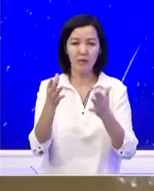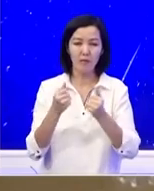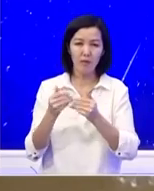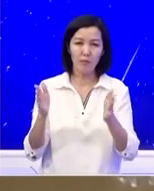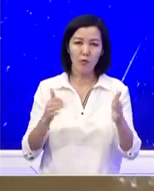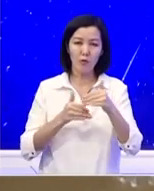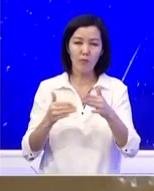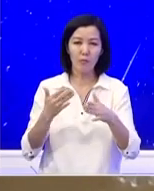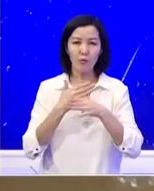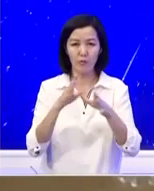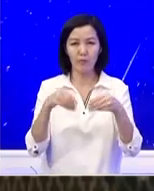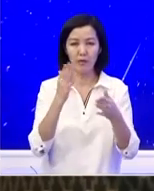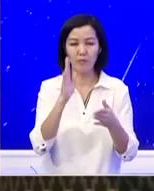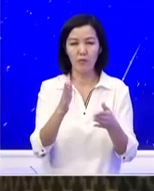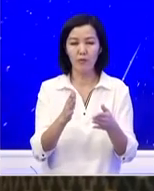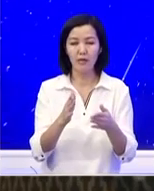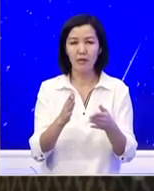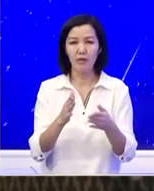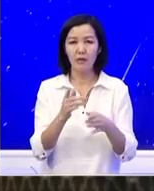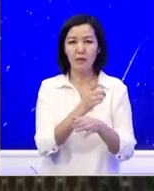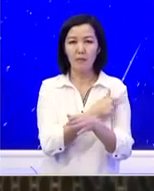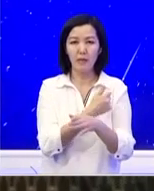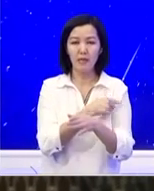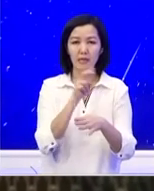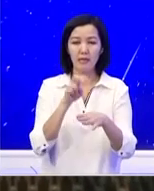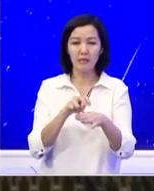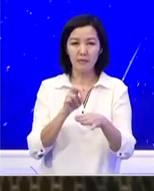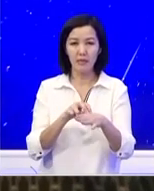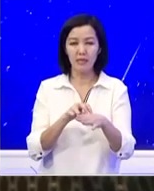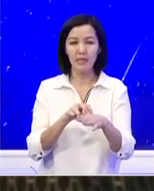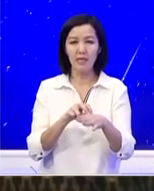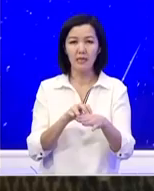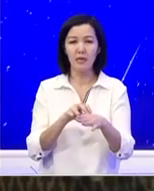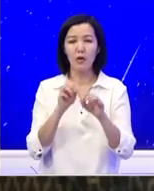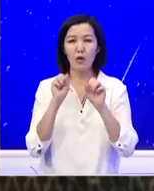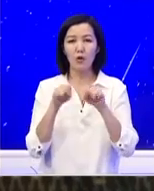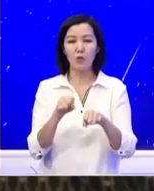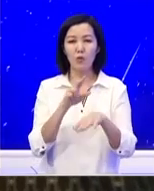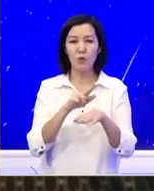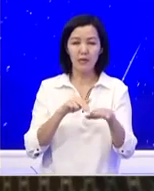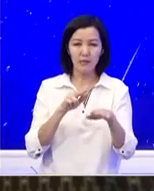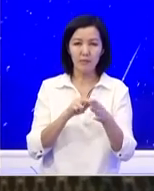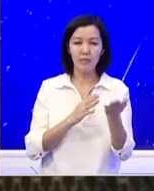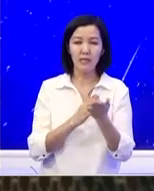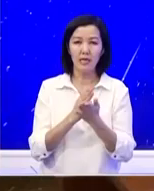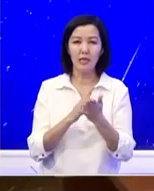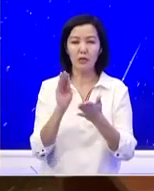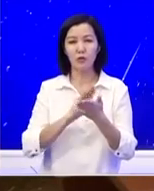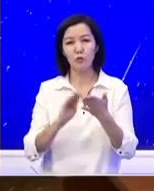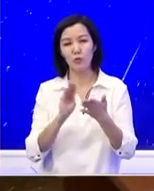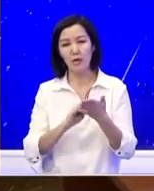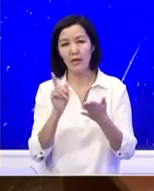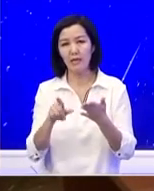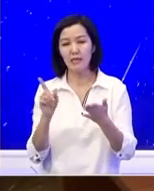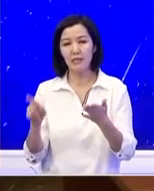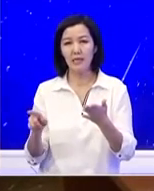көмегімді берейін деп отырмын. Мына медицина қызметкерлеріне, құқық қорғау қызметкерлеріне, журналистерге, осы